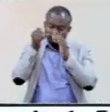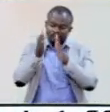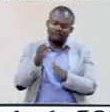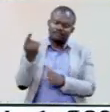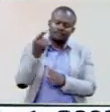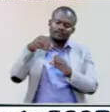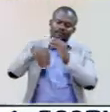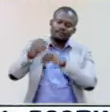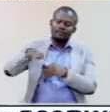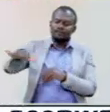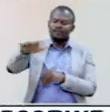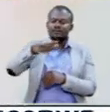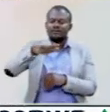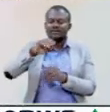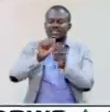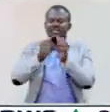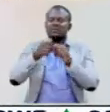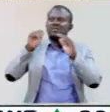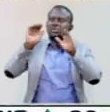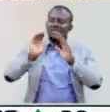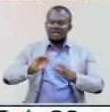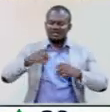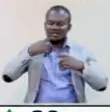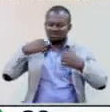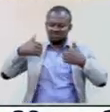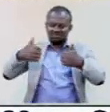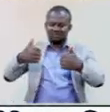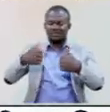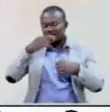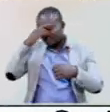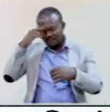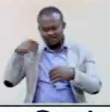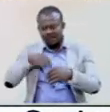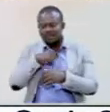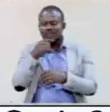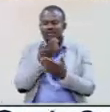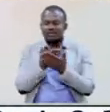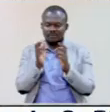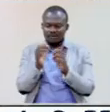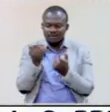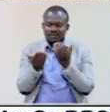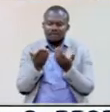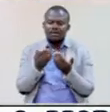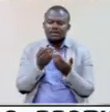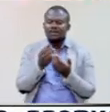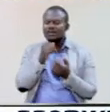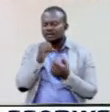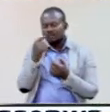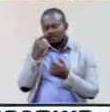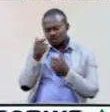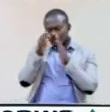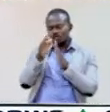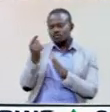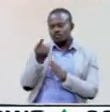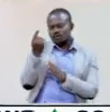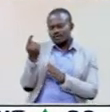isoko yigira igitangaza, ni nayo mpamvu rero natwe tusaba ngo niba ntihazaboneka rwiyemeza mirimo ngo